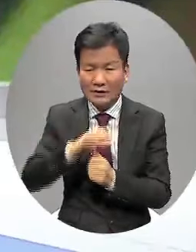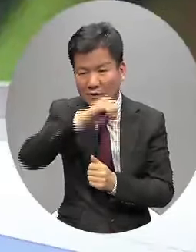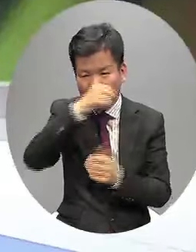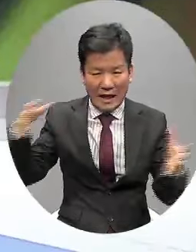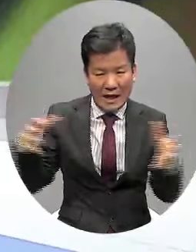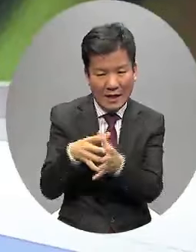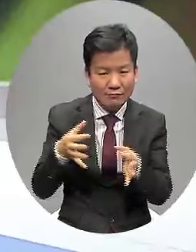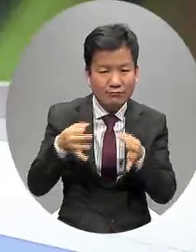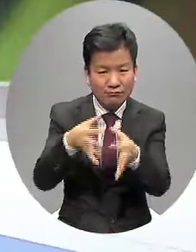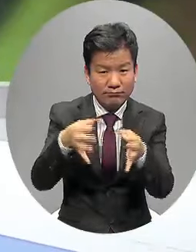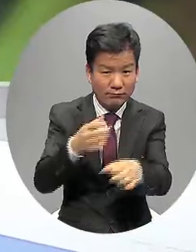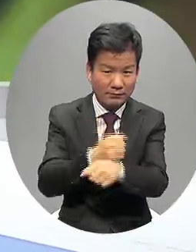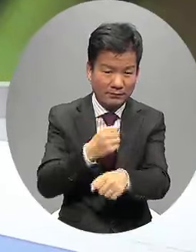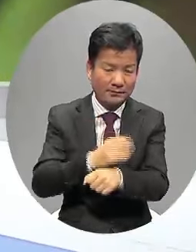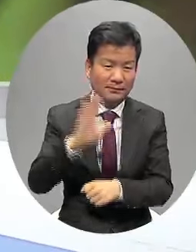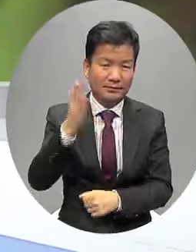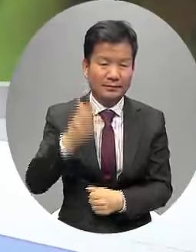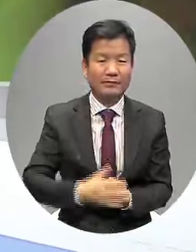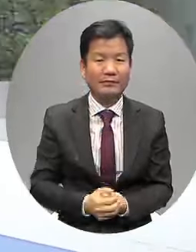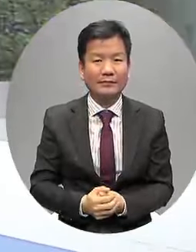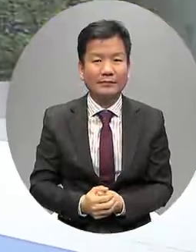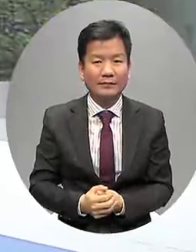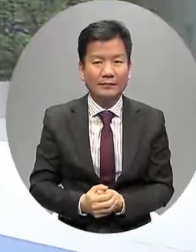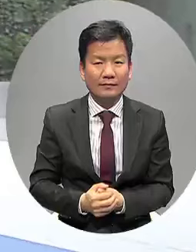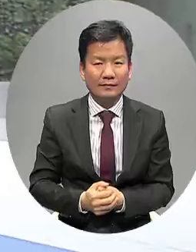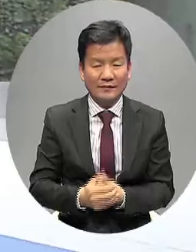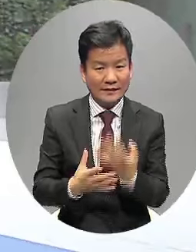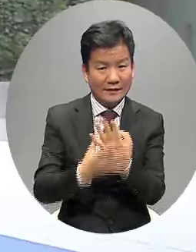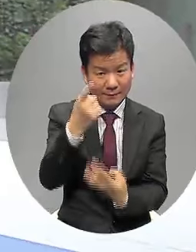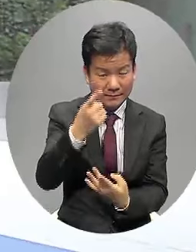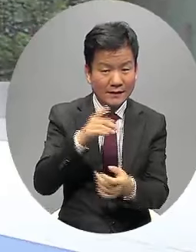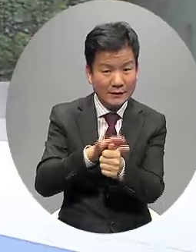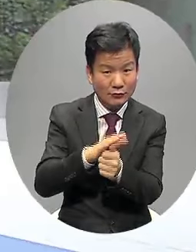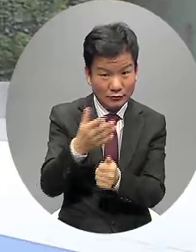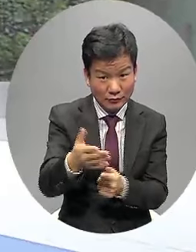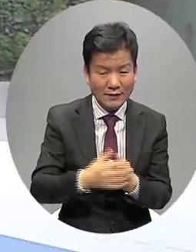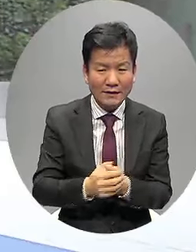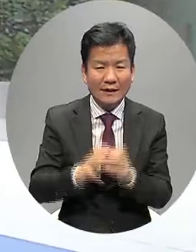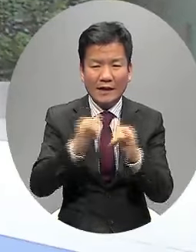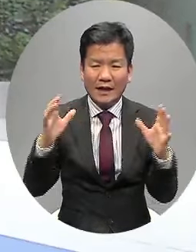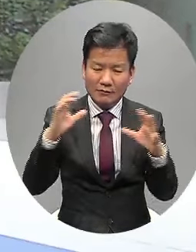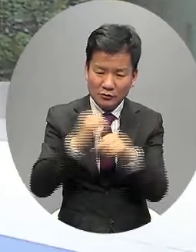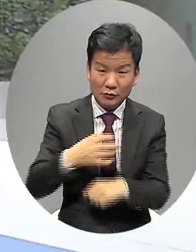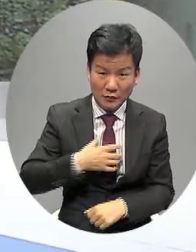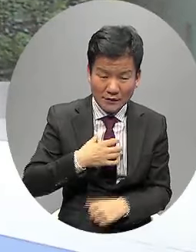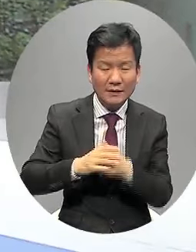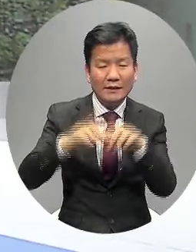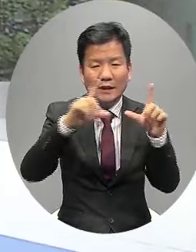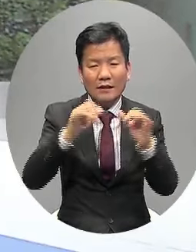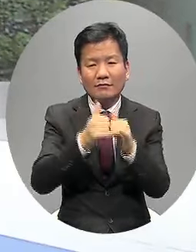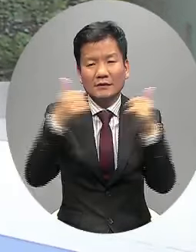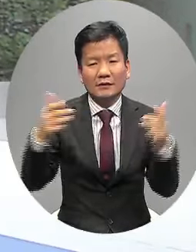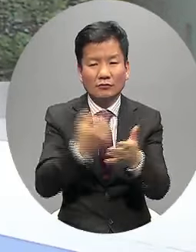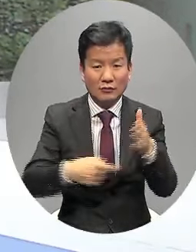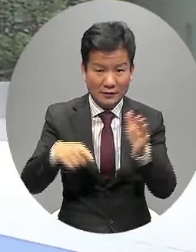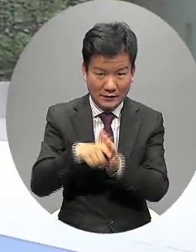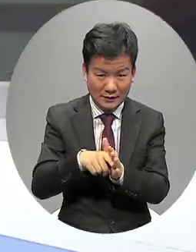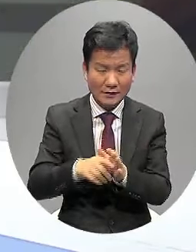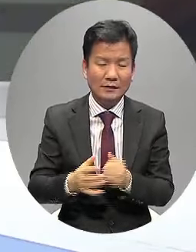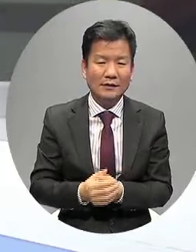예산을 한꺼번에 지원하기로 했습니다. 이른바 패키지 지원인데 인구 소멸 지역에 생활인구 유입을 늘릴